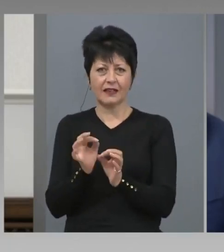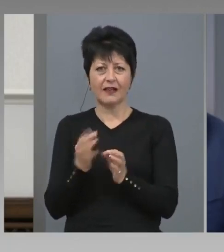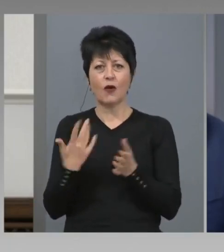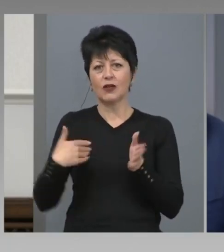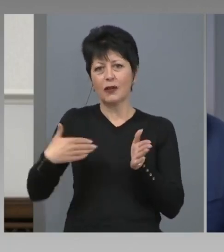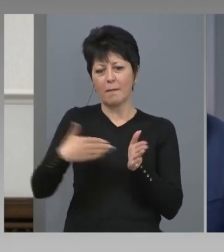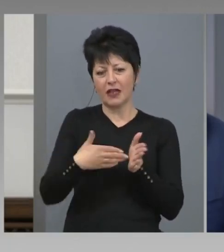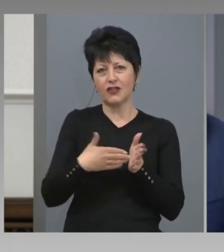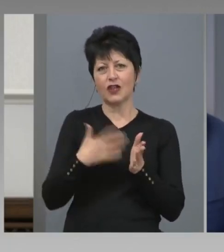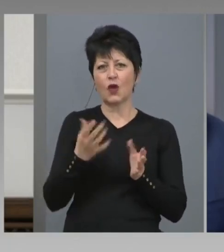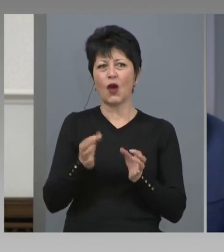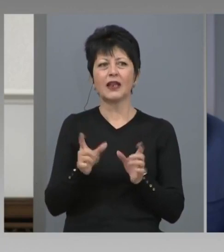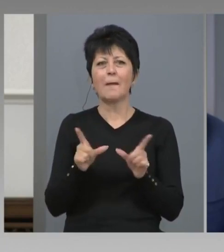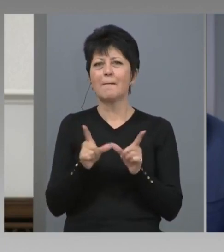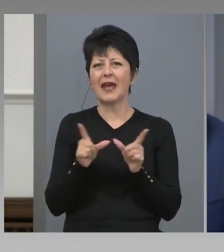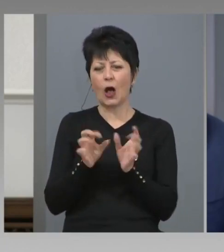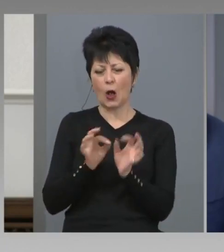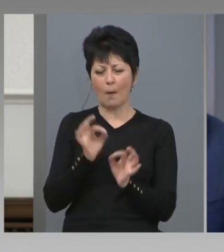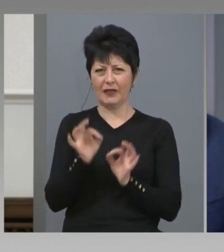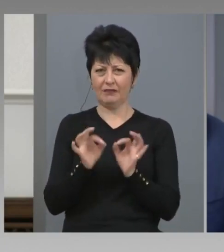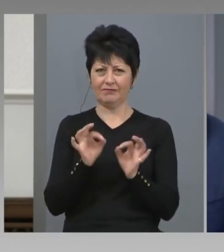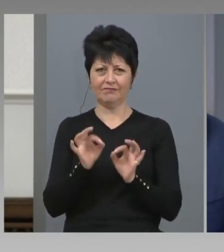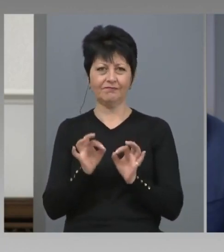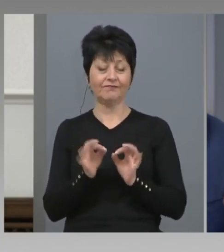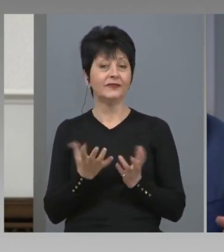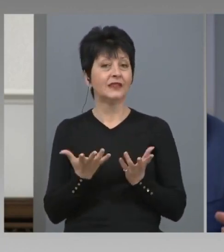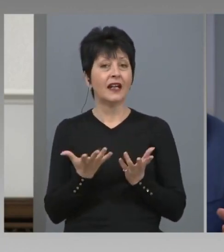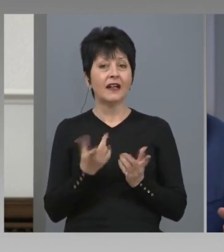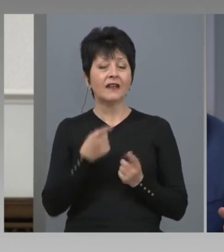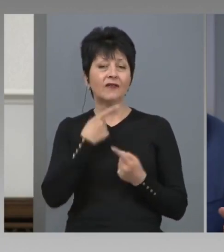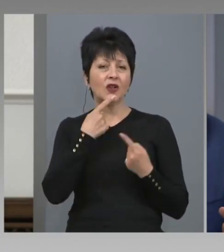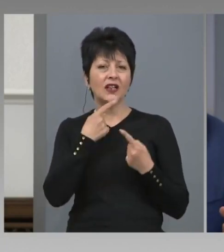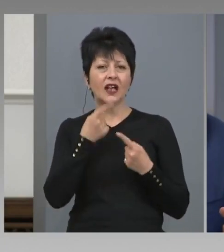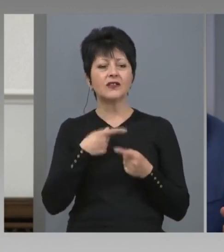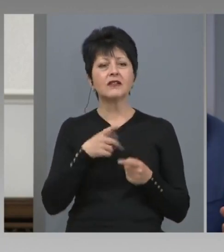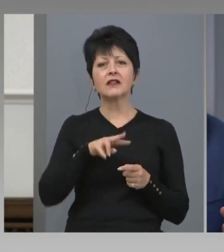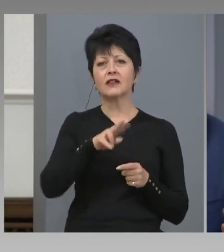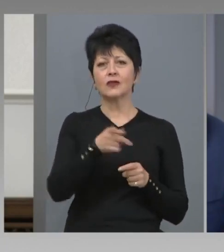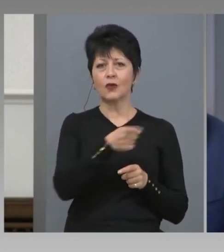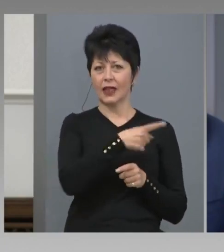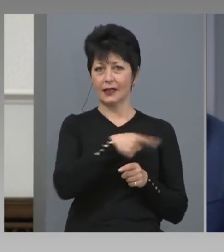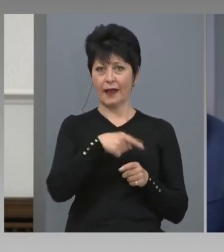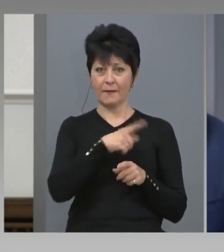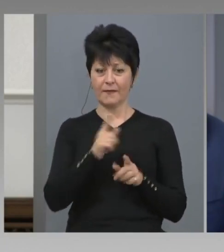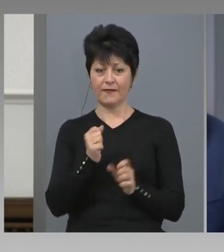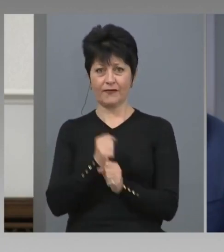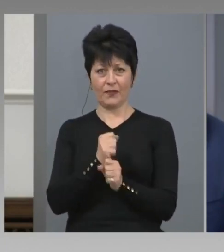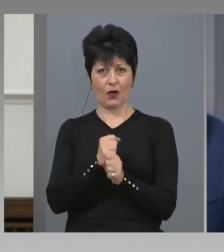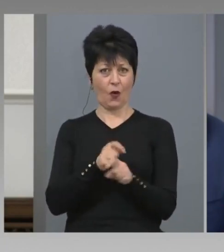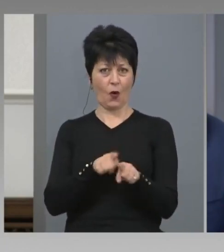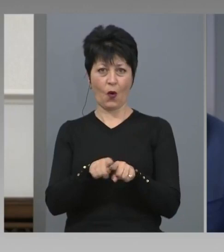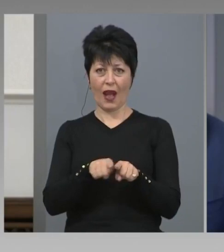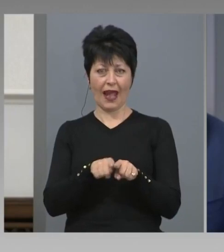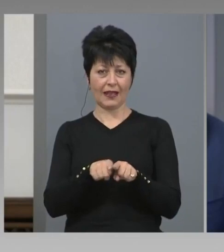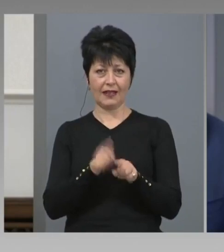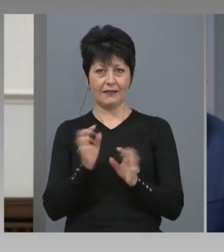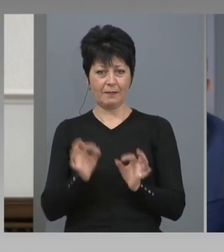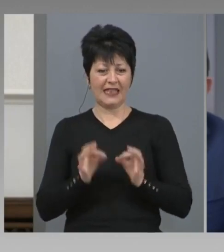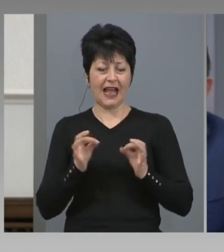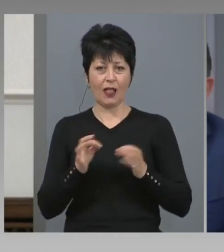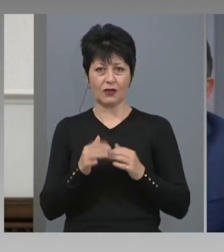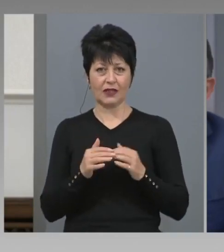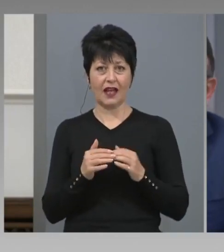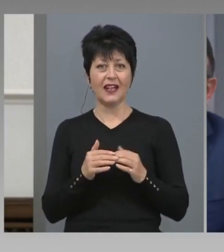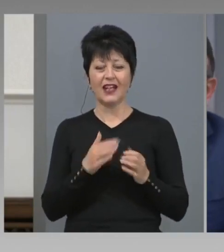микроби. Какво да ви кажа за квалификацията на другите колеги, които са, но да ви кажа това, че досега съм